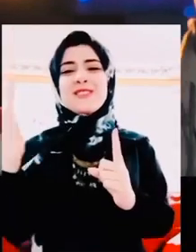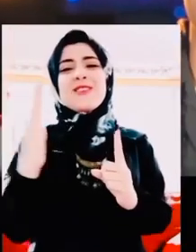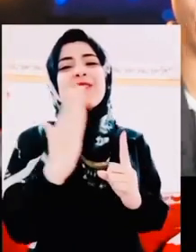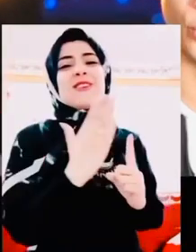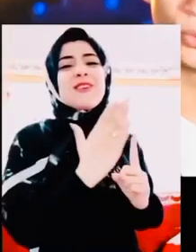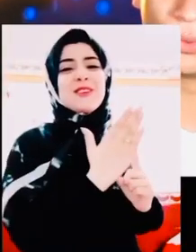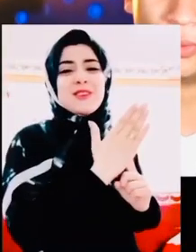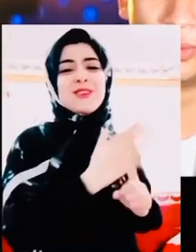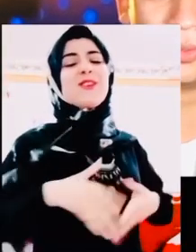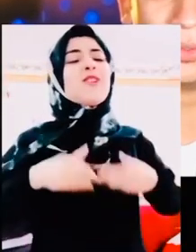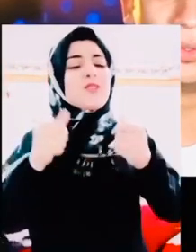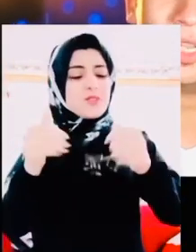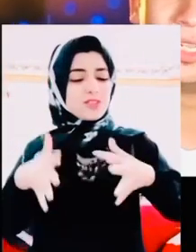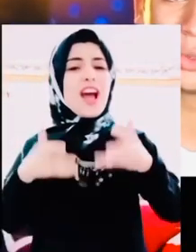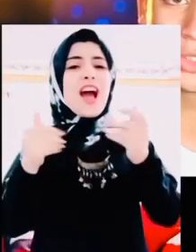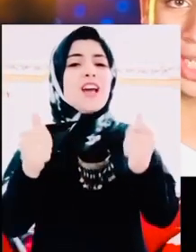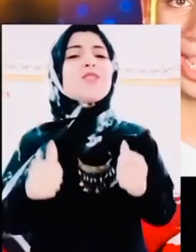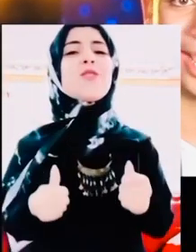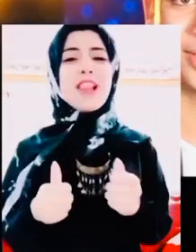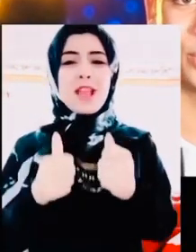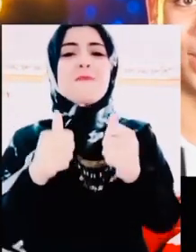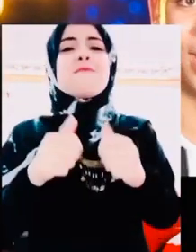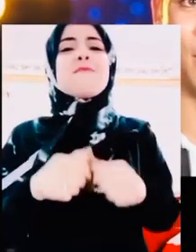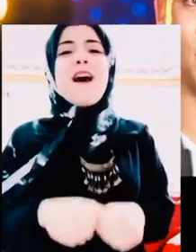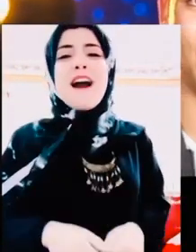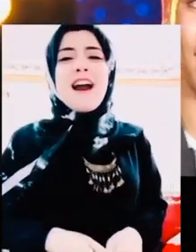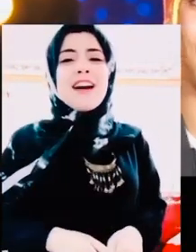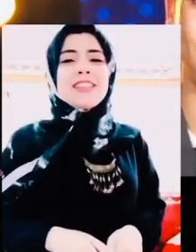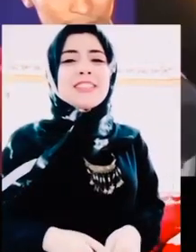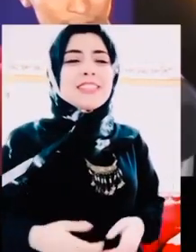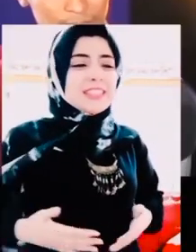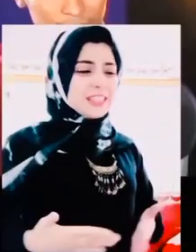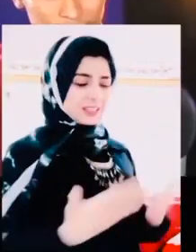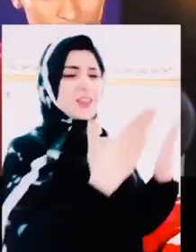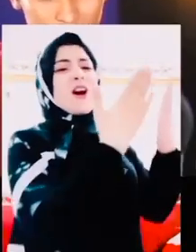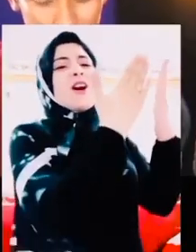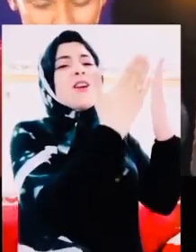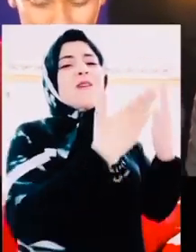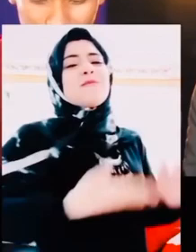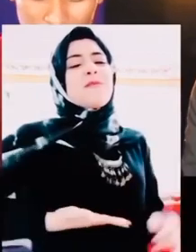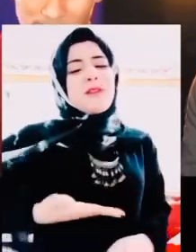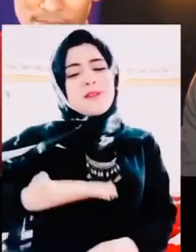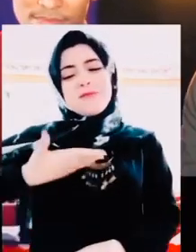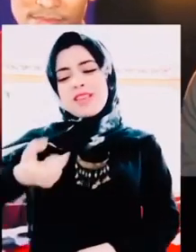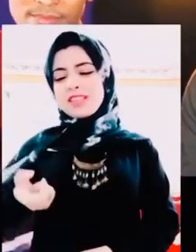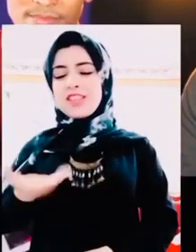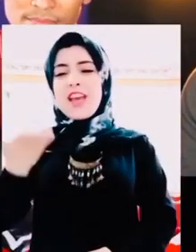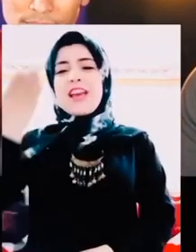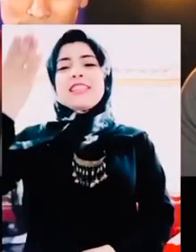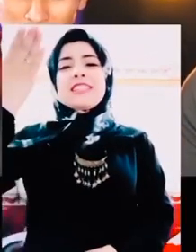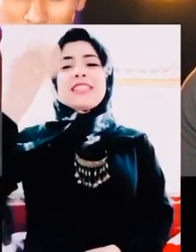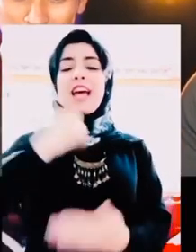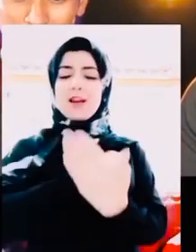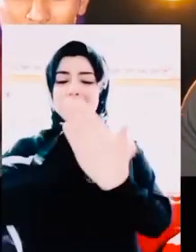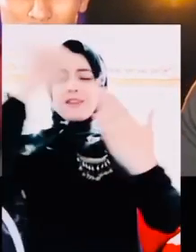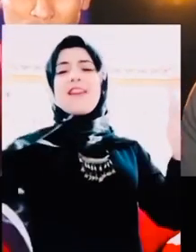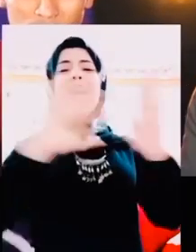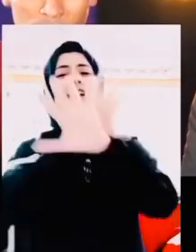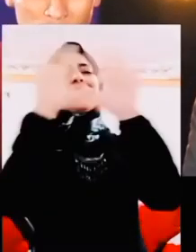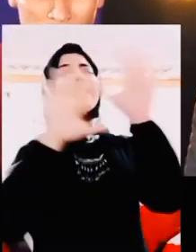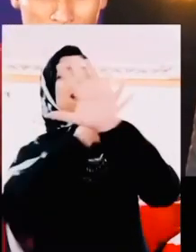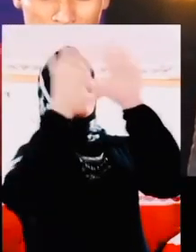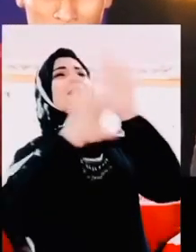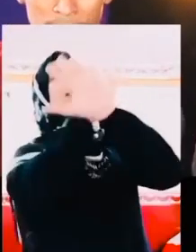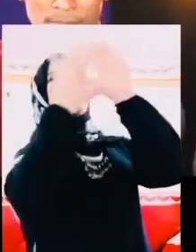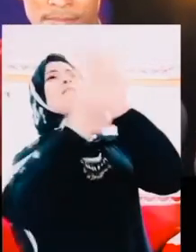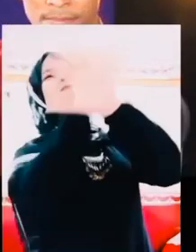بذكر الرسول تشحاز الهمة. يا ربي بجاه